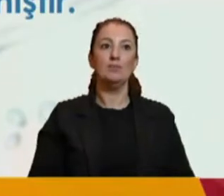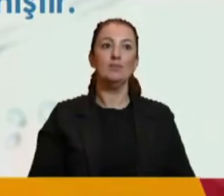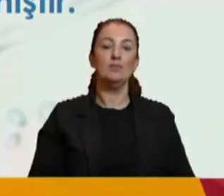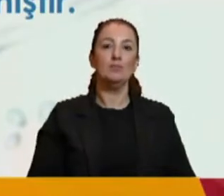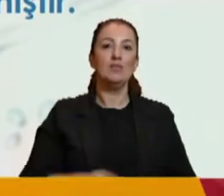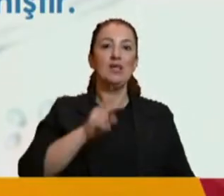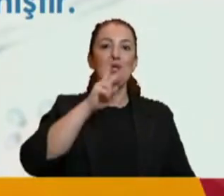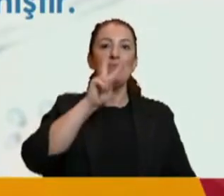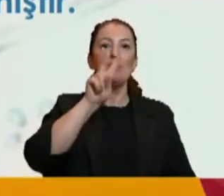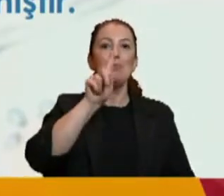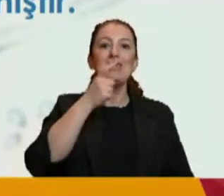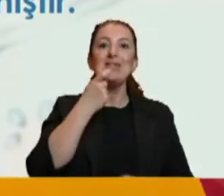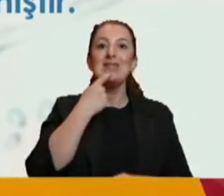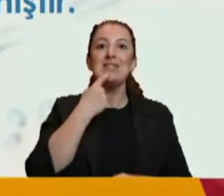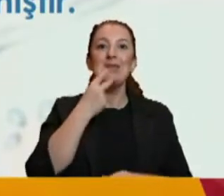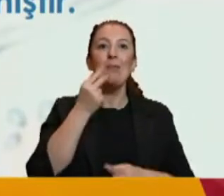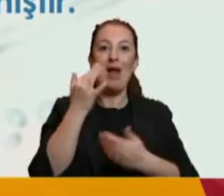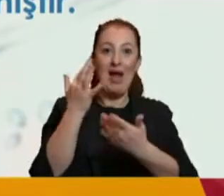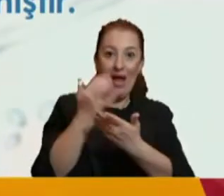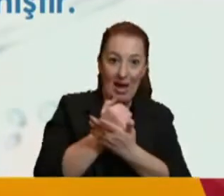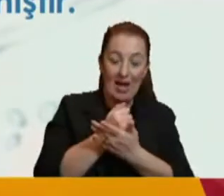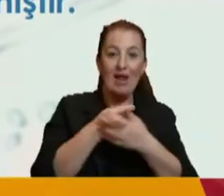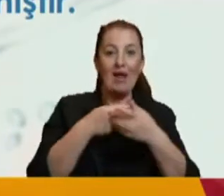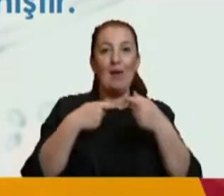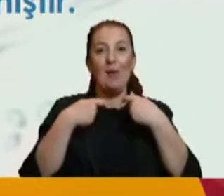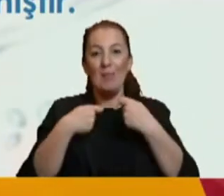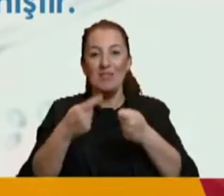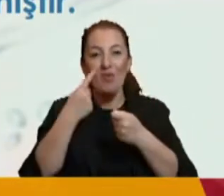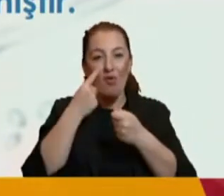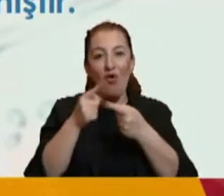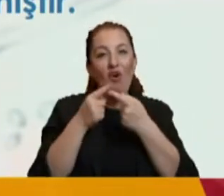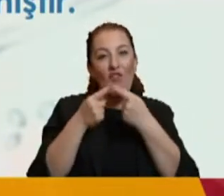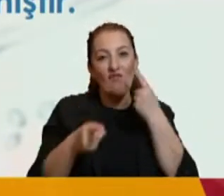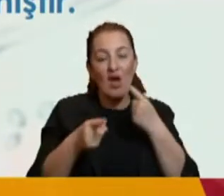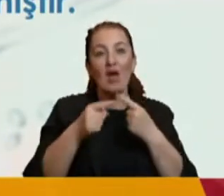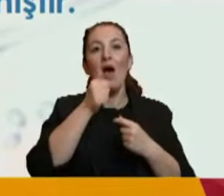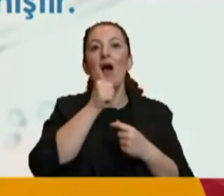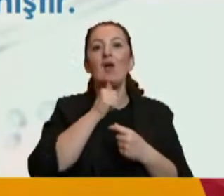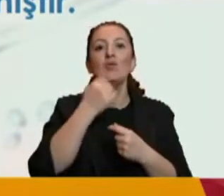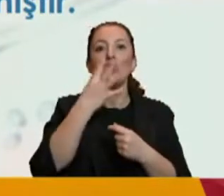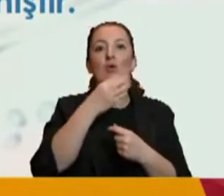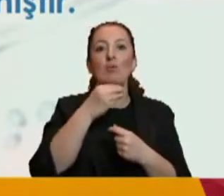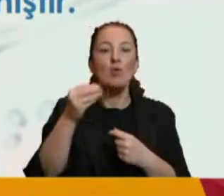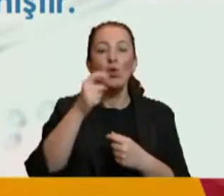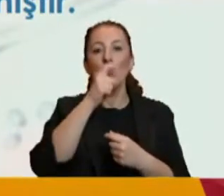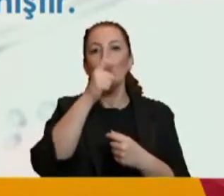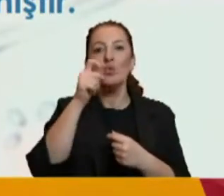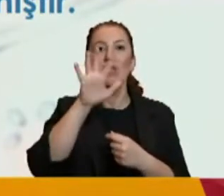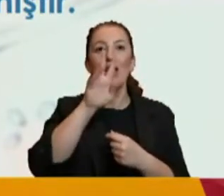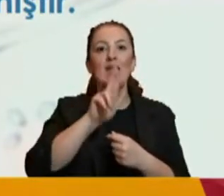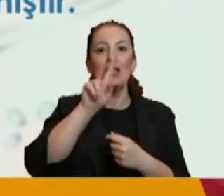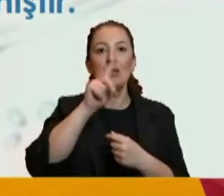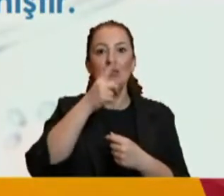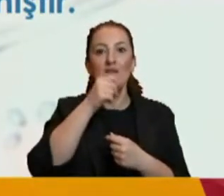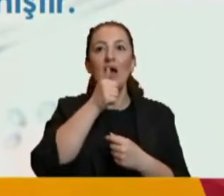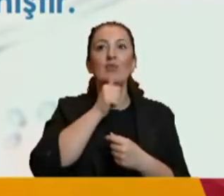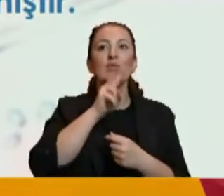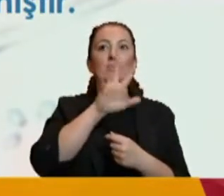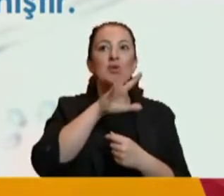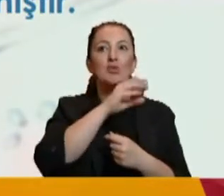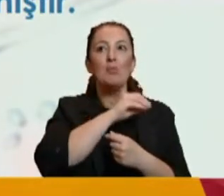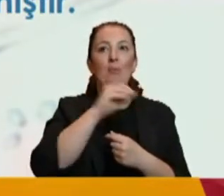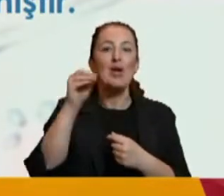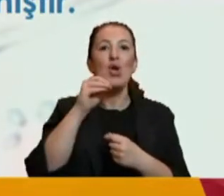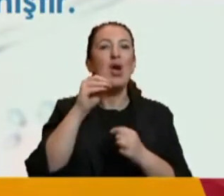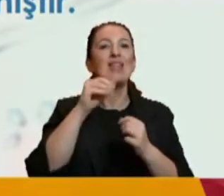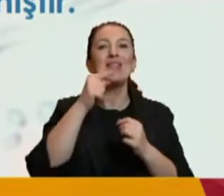12021 yılı gelir-gider farkı az önce de bahsettiğim gibi 604 milyon 957 bin 605 milyon bir